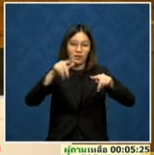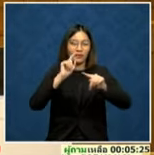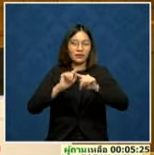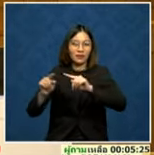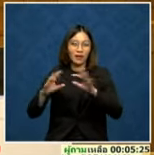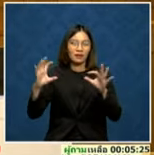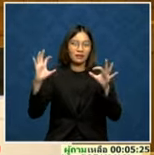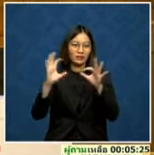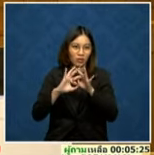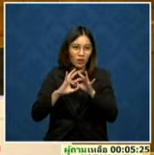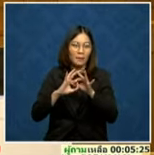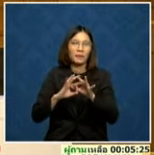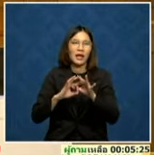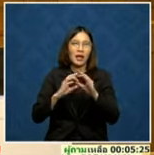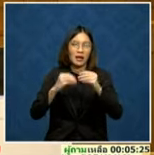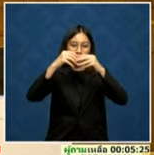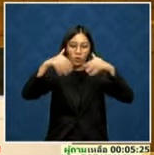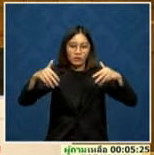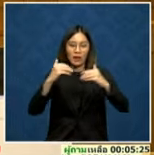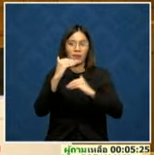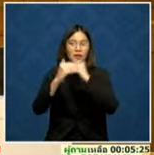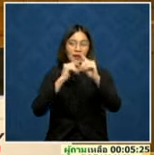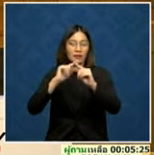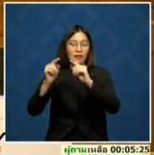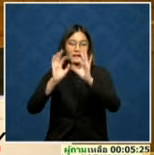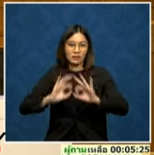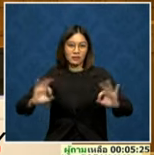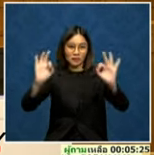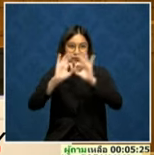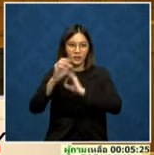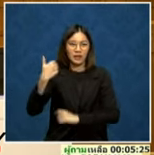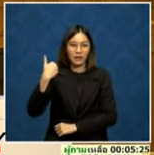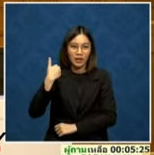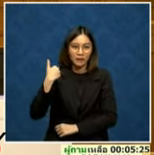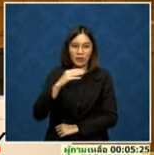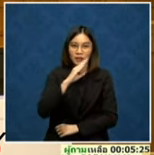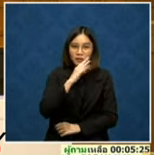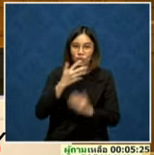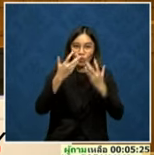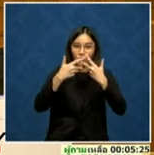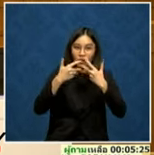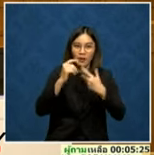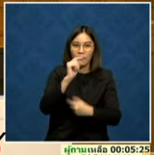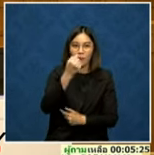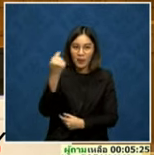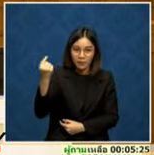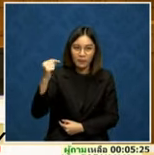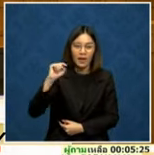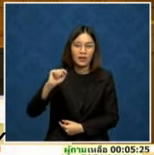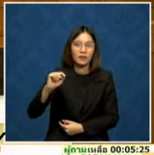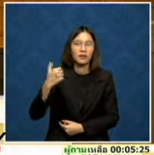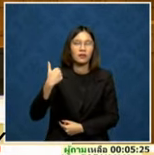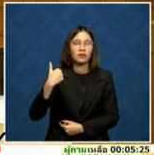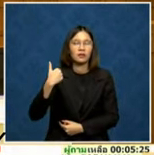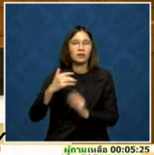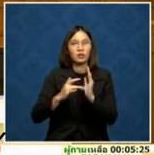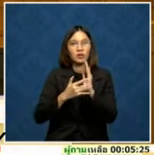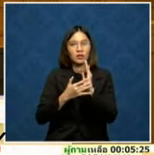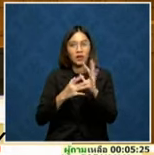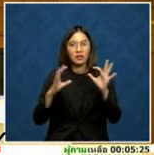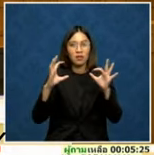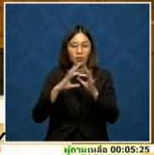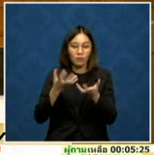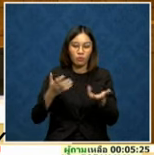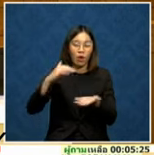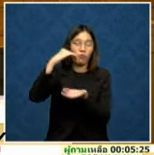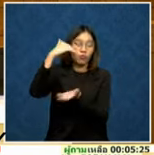เร Infrastructure Development่างๆ ก็มีควสำคัญถ้าเราปรับโครงสางอุสาหกรมใหเปอสหกรร High Profitแล้วก็การเลรอจิส